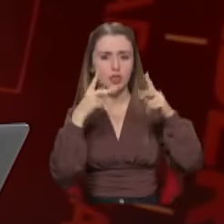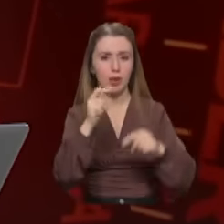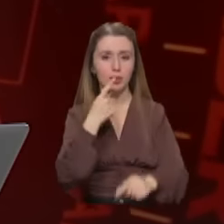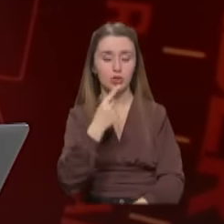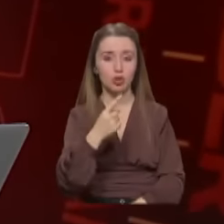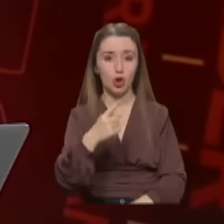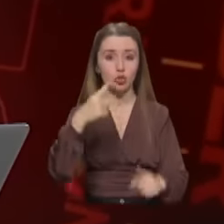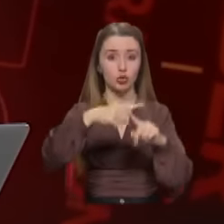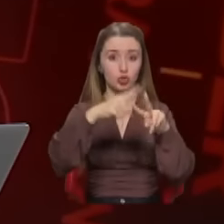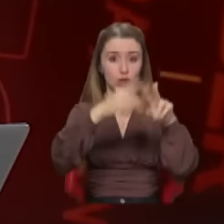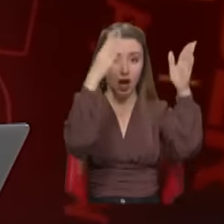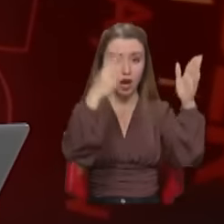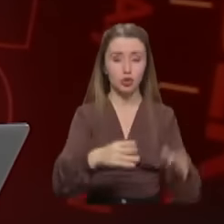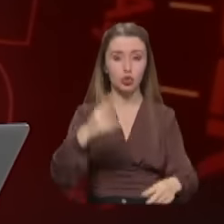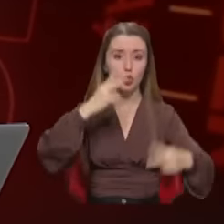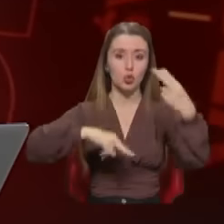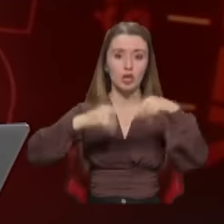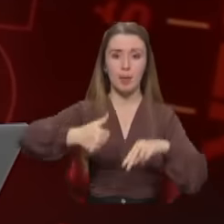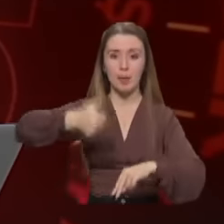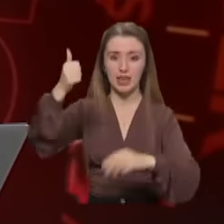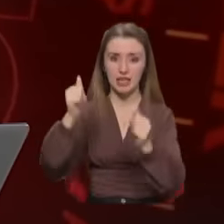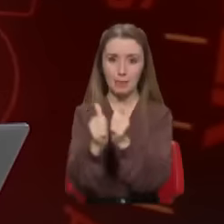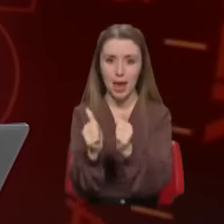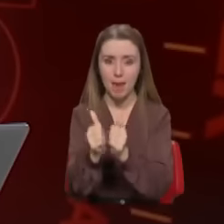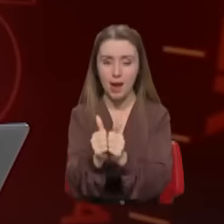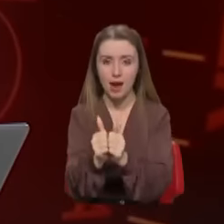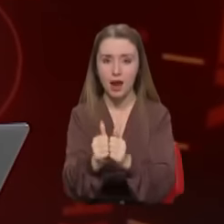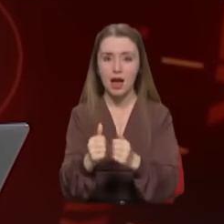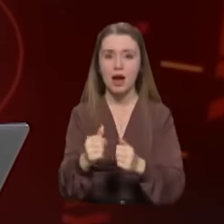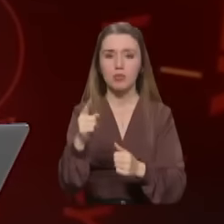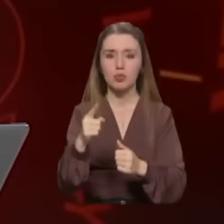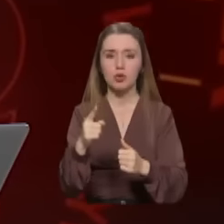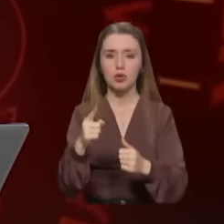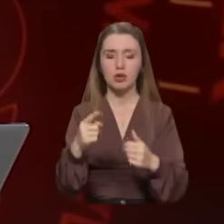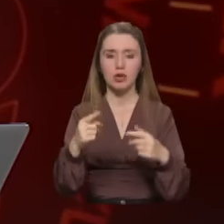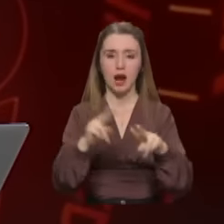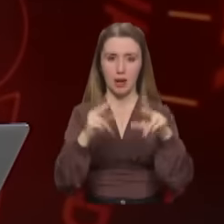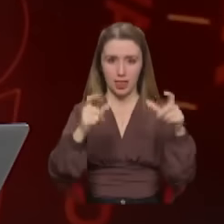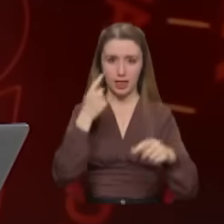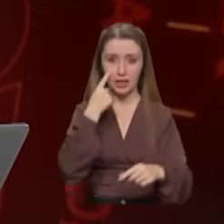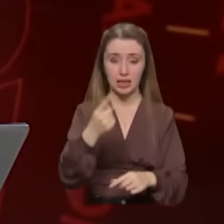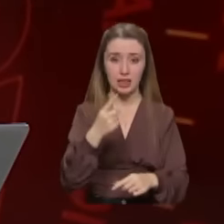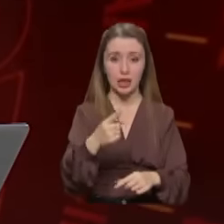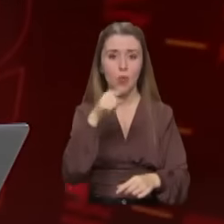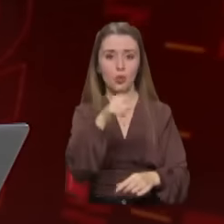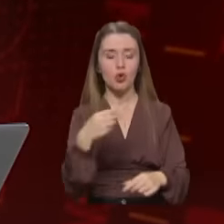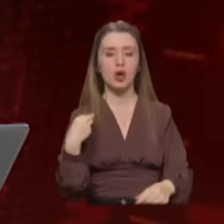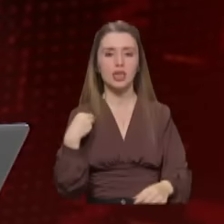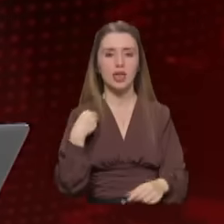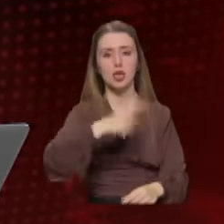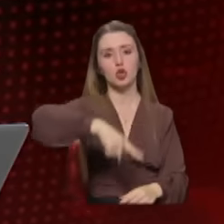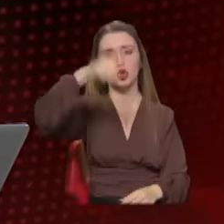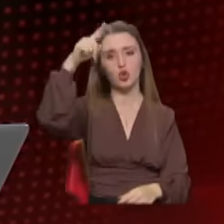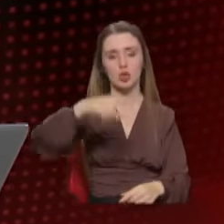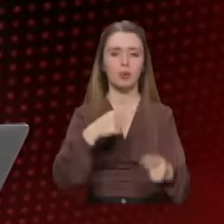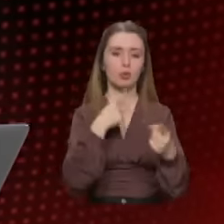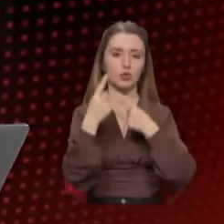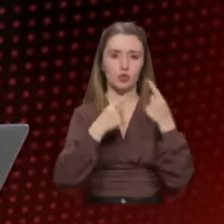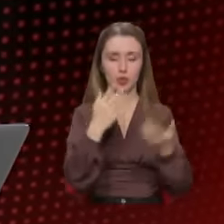Turgut Altınok'sa Ulaştırma Bakanı ile birlikte kahraman kazandaydı. Açık çek polemiği yeni günde de devam